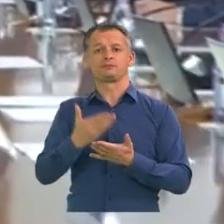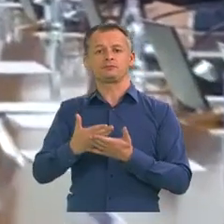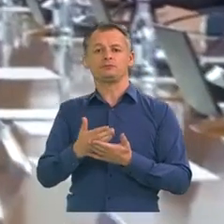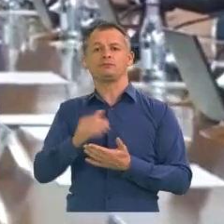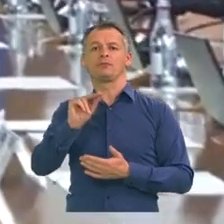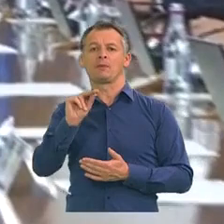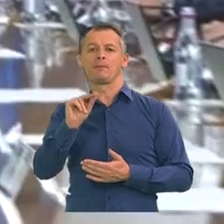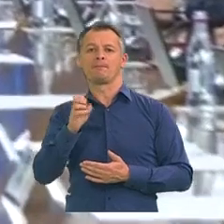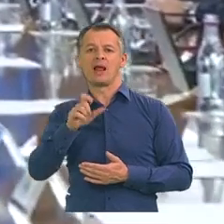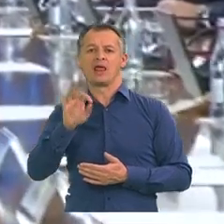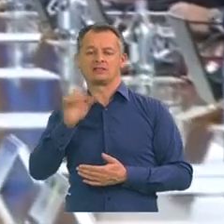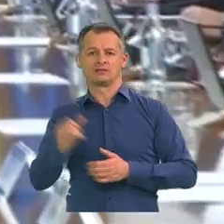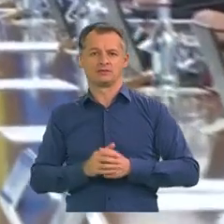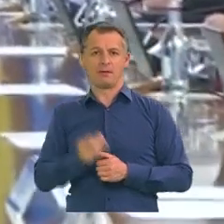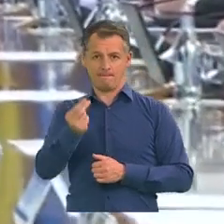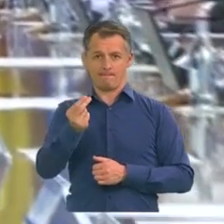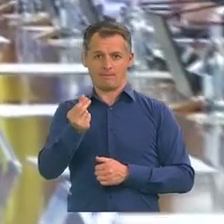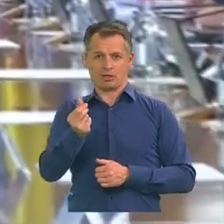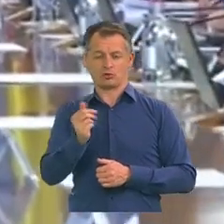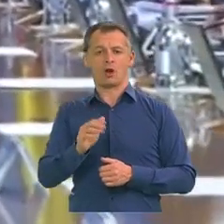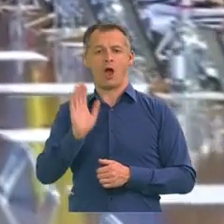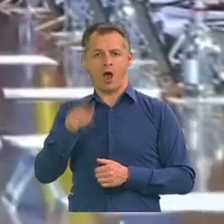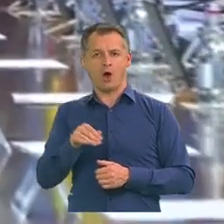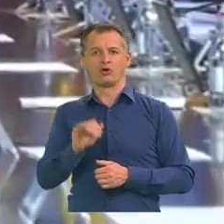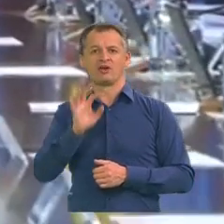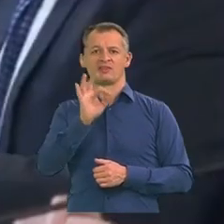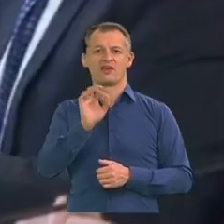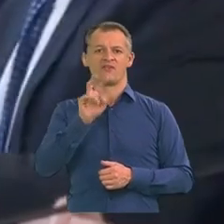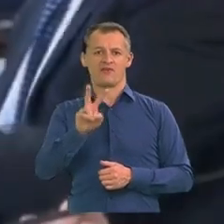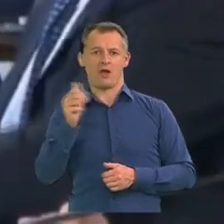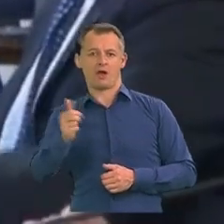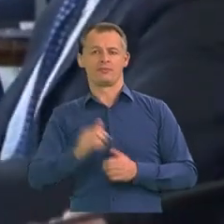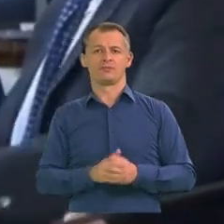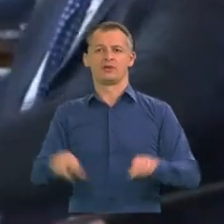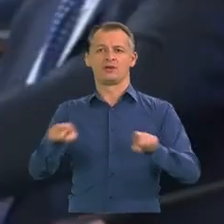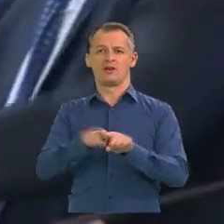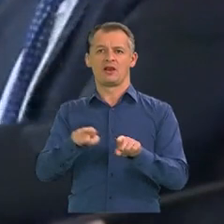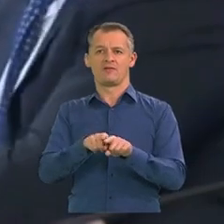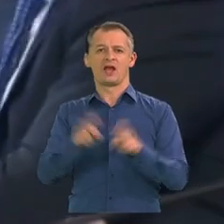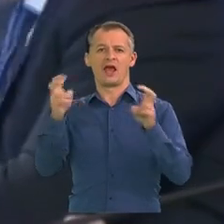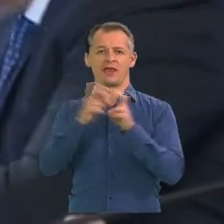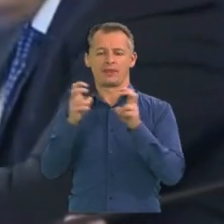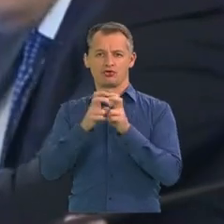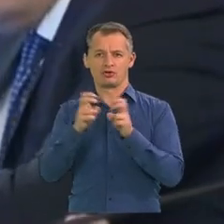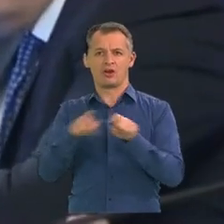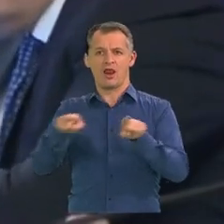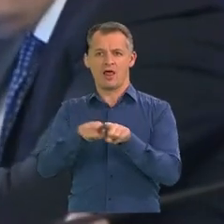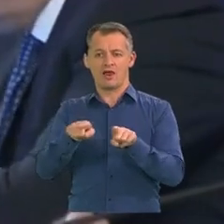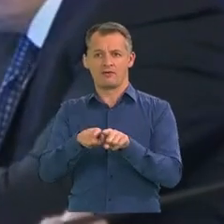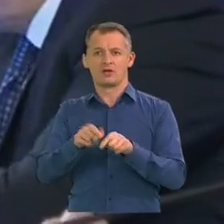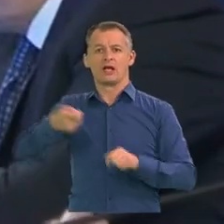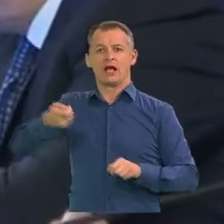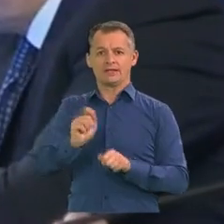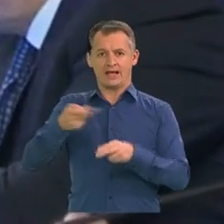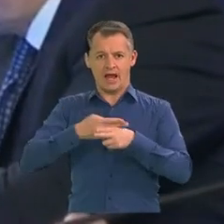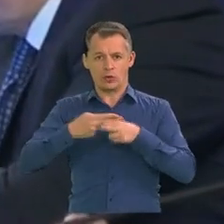peleți. Prețurile includ TVA. La fel ca la energia electrică și la fel ca la gazele